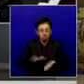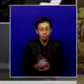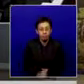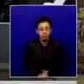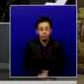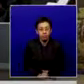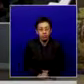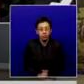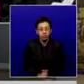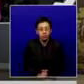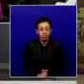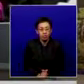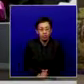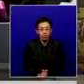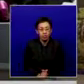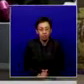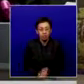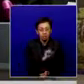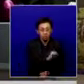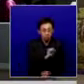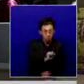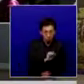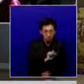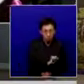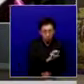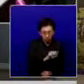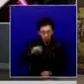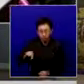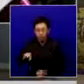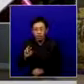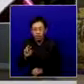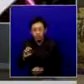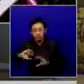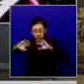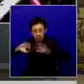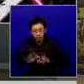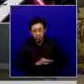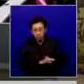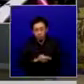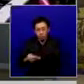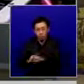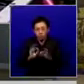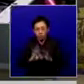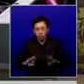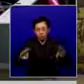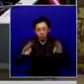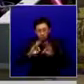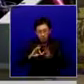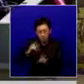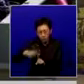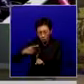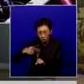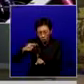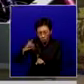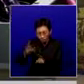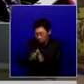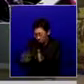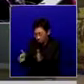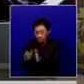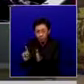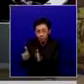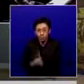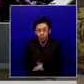ร่วมมือระหว่างสภากับรัฐบาลเนี่ยสำคัญมากเราจินตนาการต่อไปข้างหน้าว่าไอ้ครึ่งปีหลังจะเป็นยังไงมันไม่